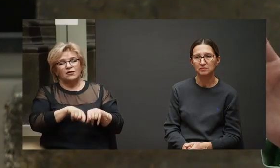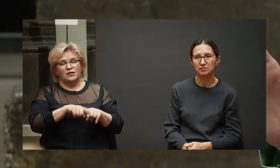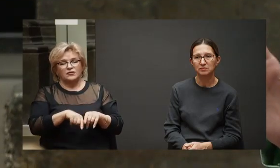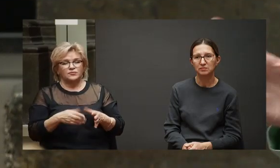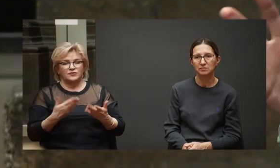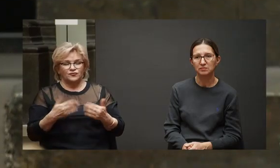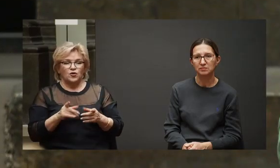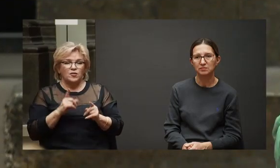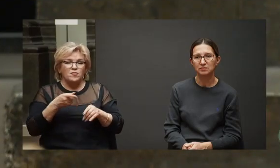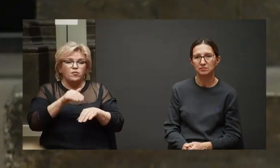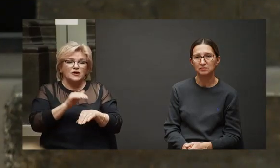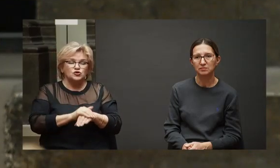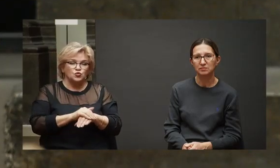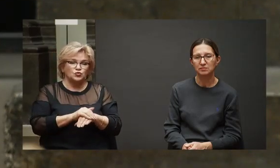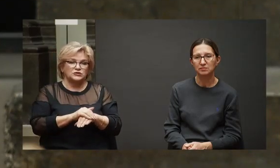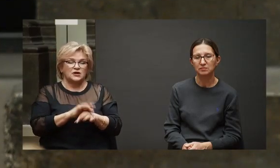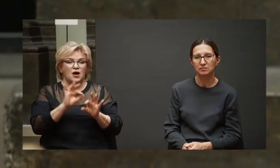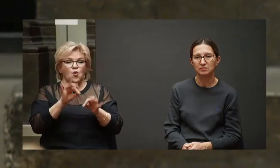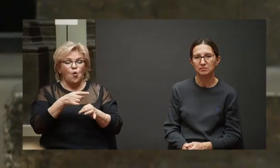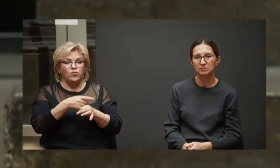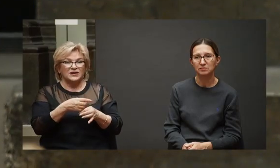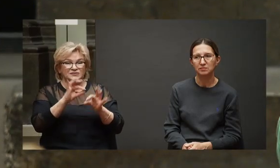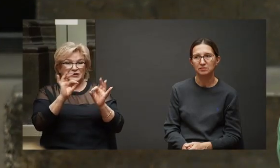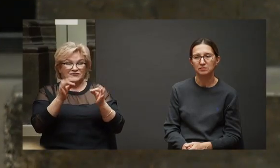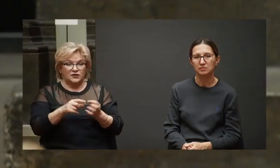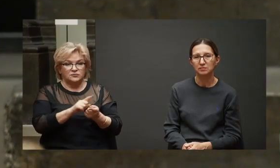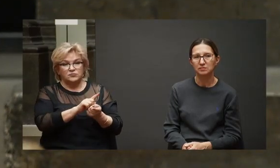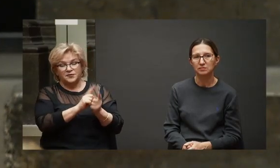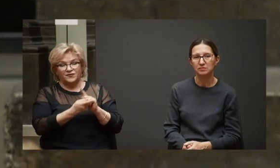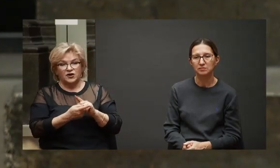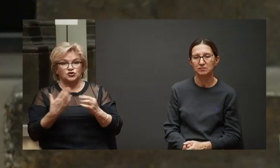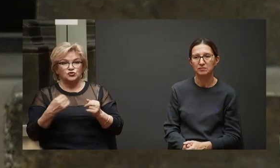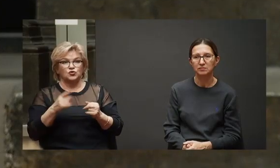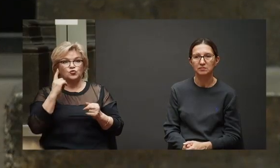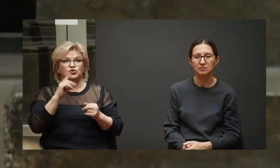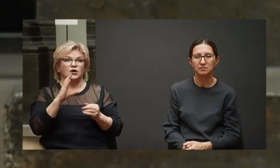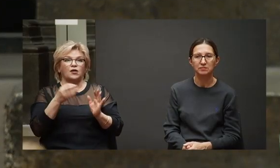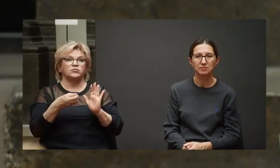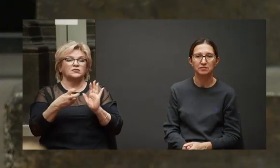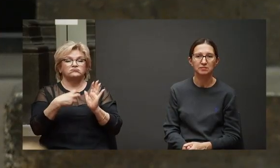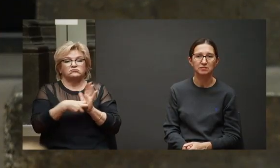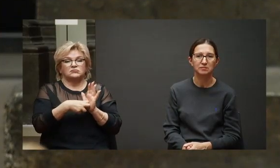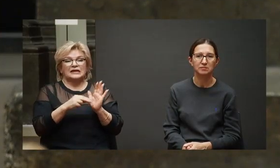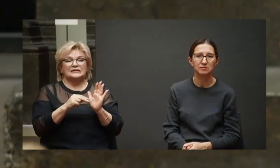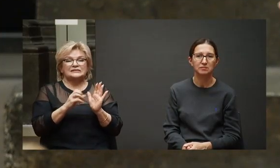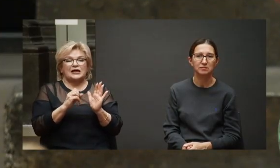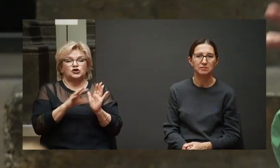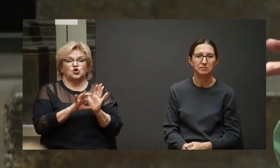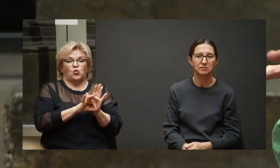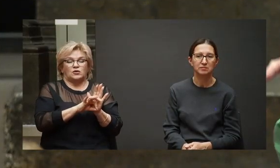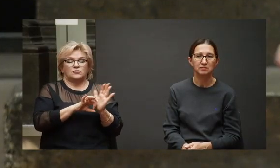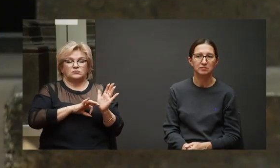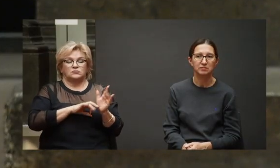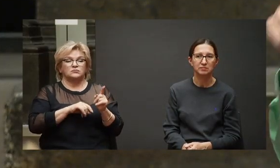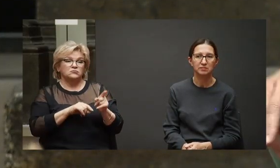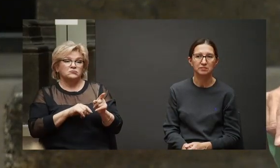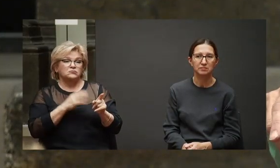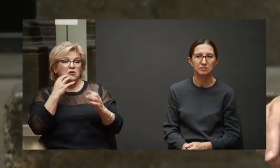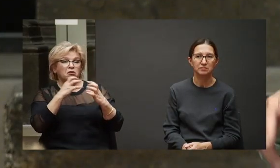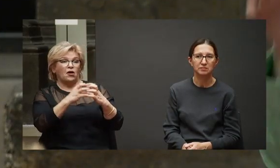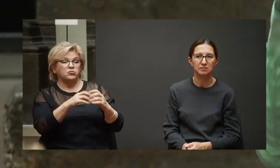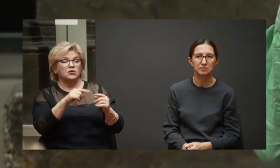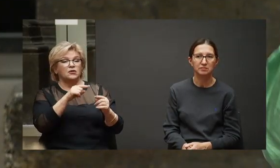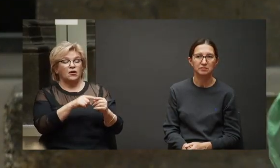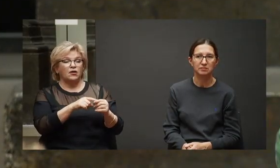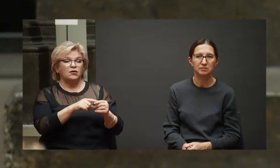сути, образ произведения искусства превращается в значок. Да, условно говоря, тут вот яблочко, оно